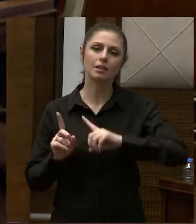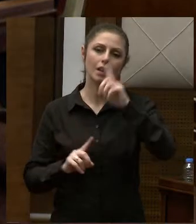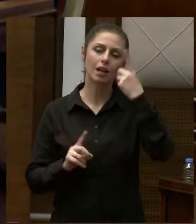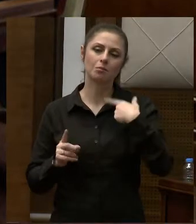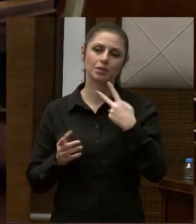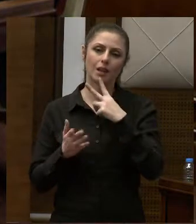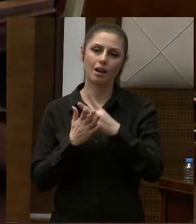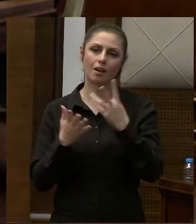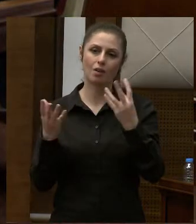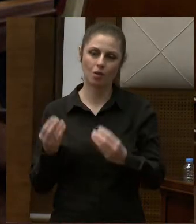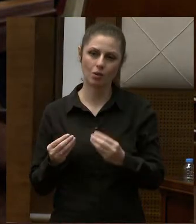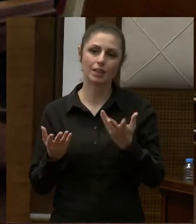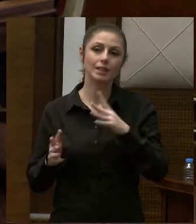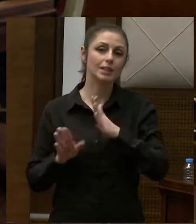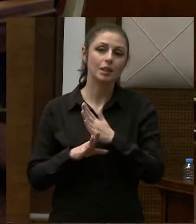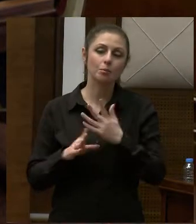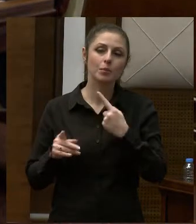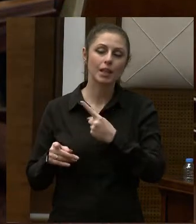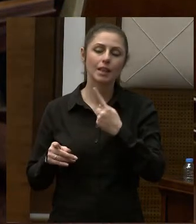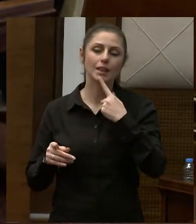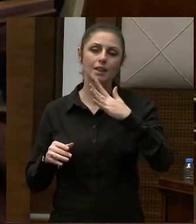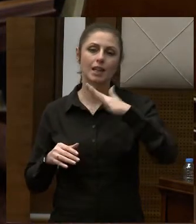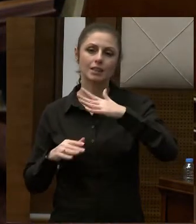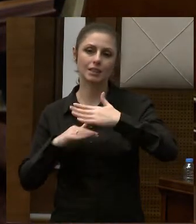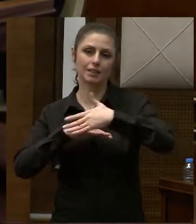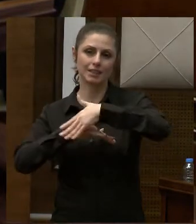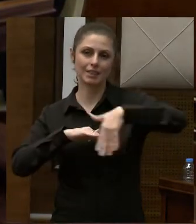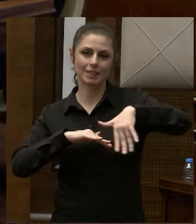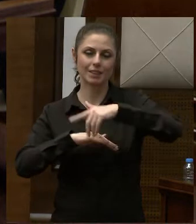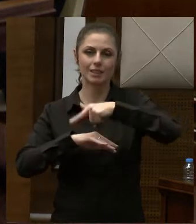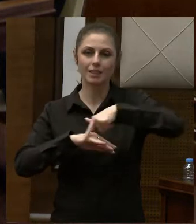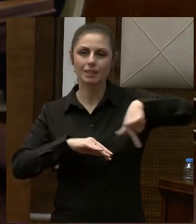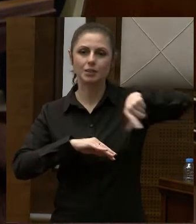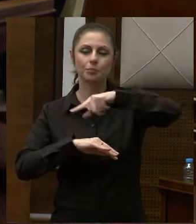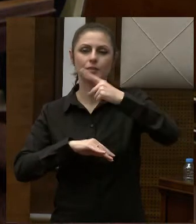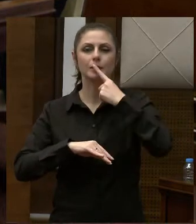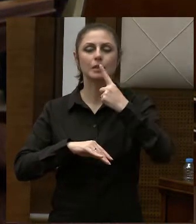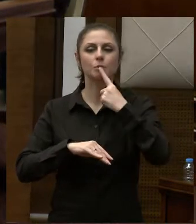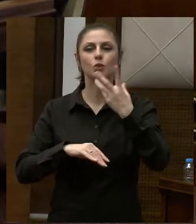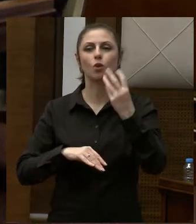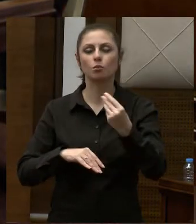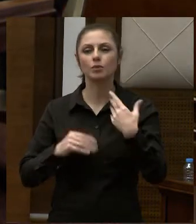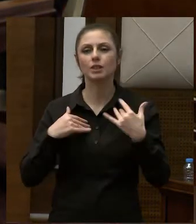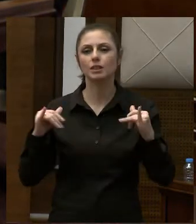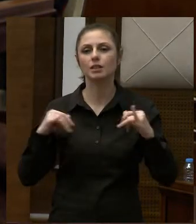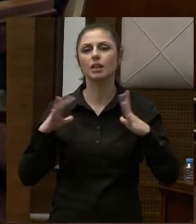Sebebi denizin kenarındaki binanın cephesinin kırmızı olması bizi rahatsız ediyor. Mavi ile